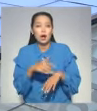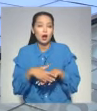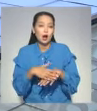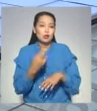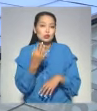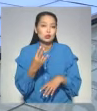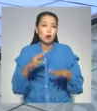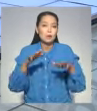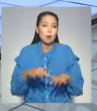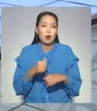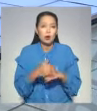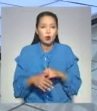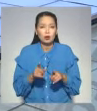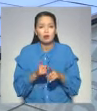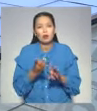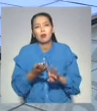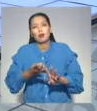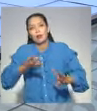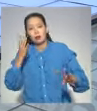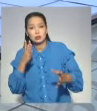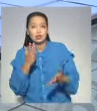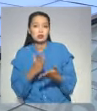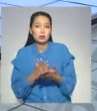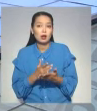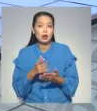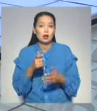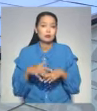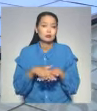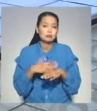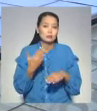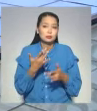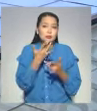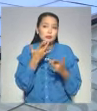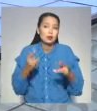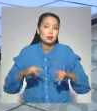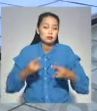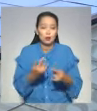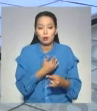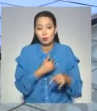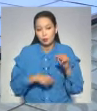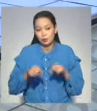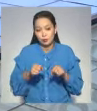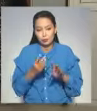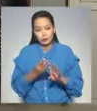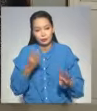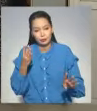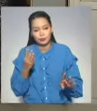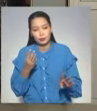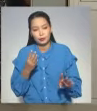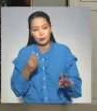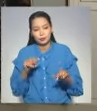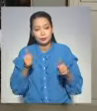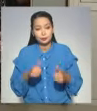көрсету орталықтарының алды ұзын сонар кезек. Жұрт соңғы мүмкіндікті пайдаланып қалуға тырысып жатыр.